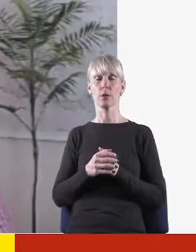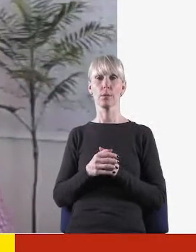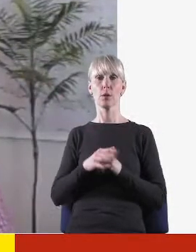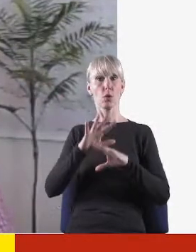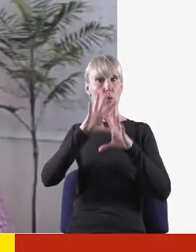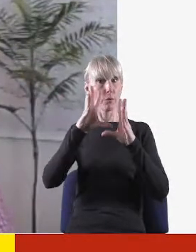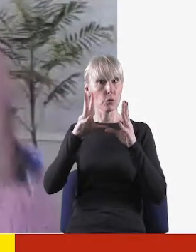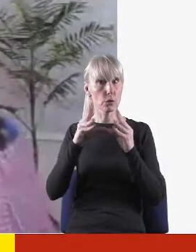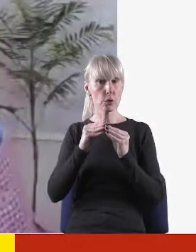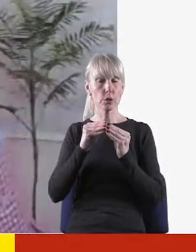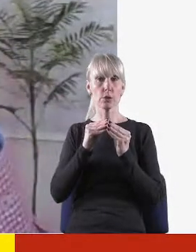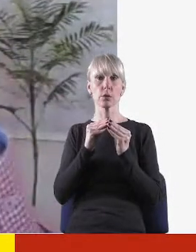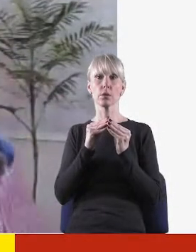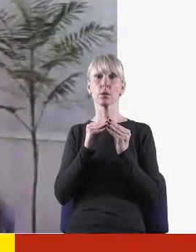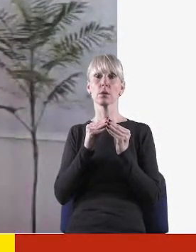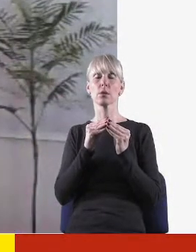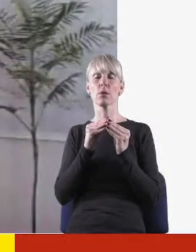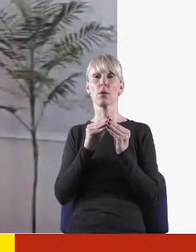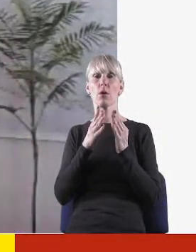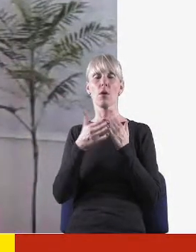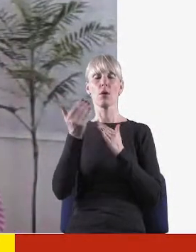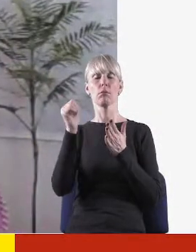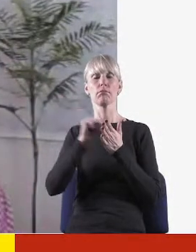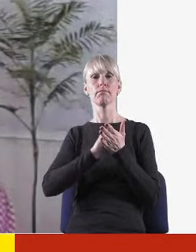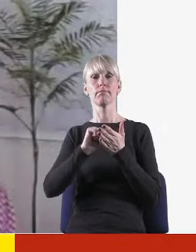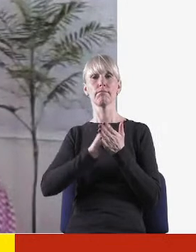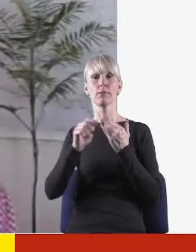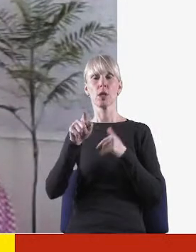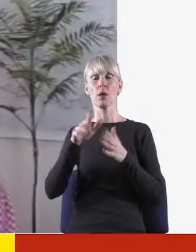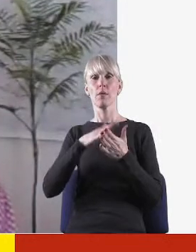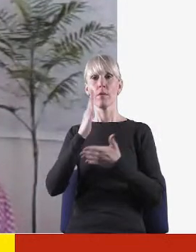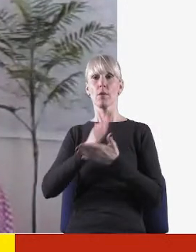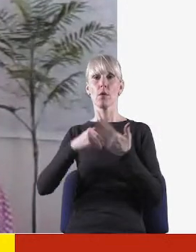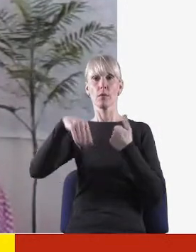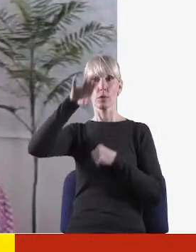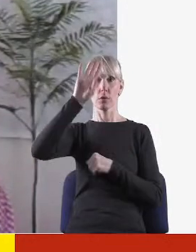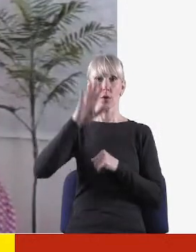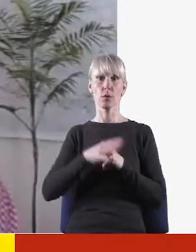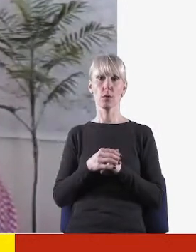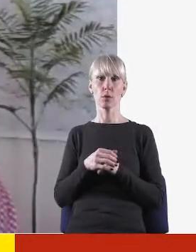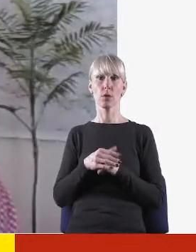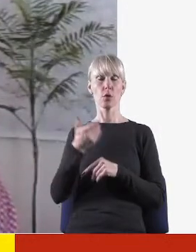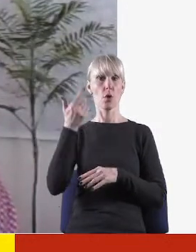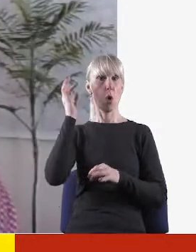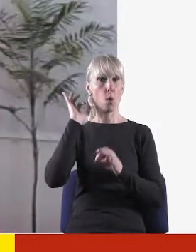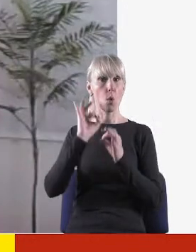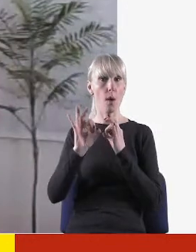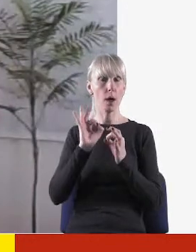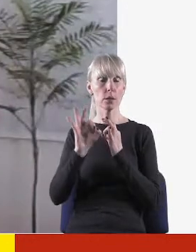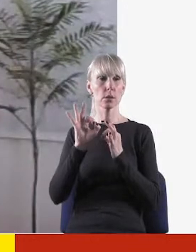i zachęcam. Mamy w województwie łódzkim, panie radny, teraz dokładnie